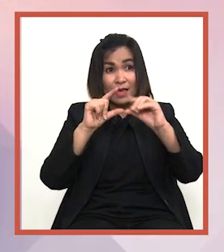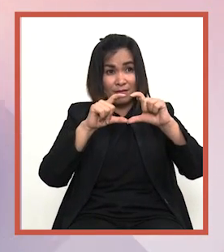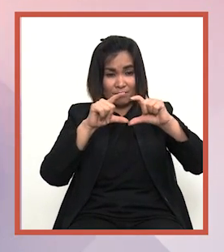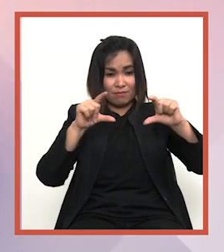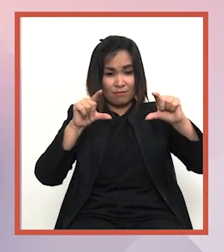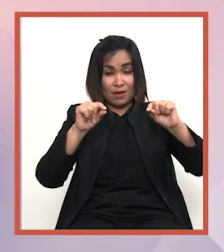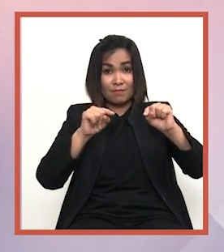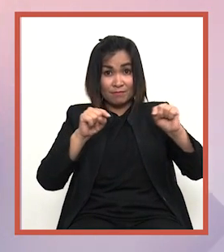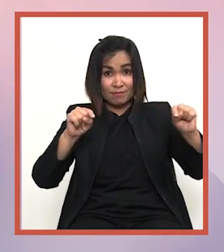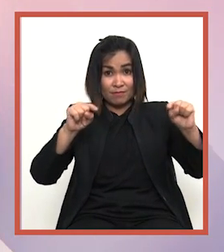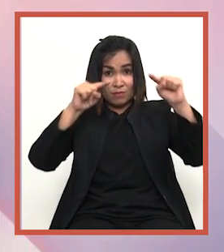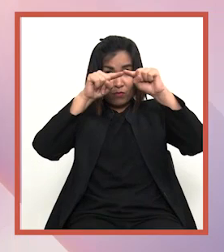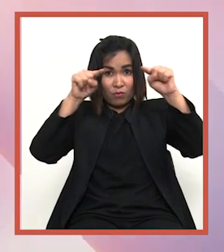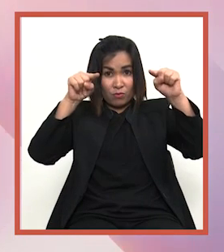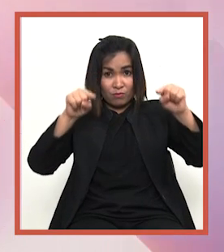ฝาครอบอยู่ด้านบน